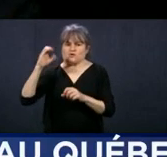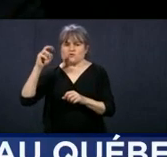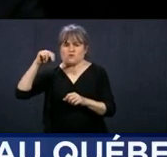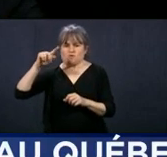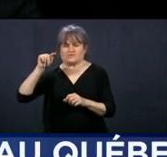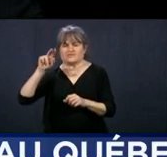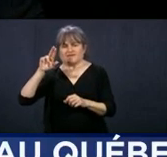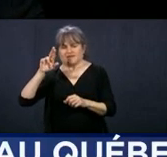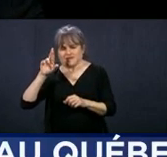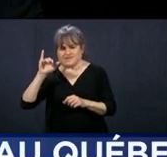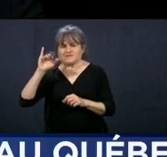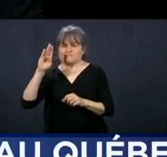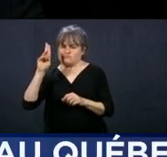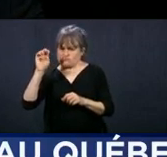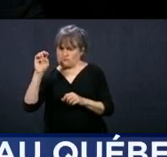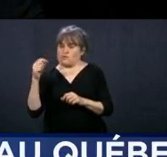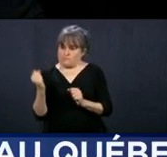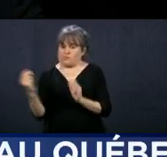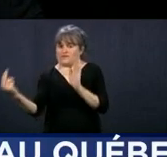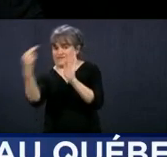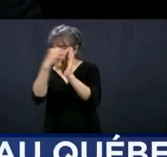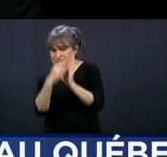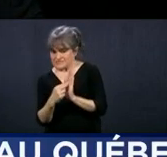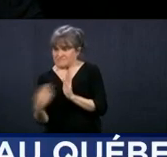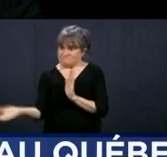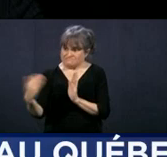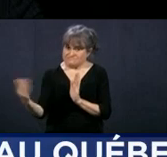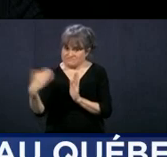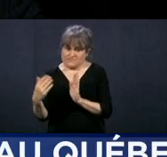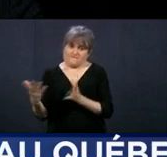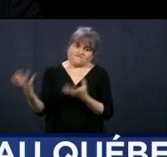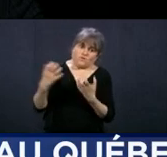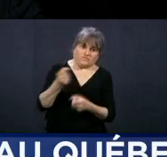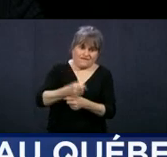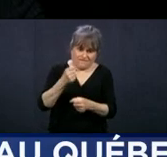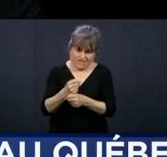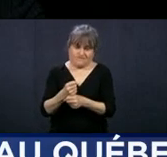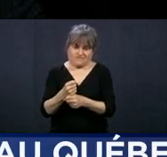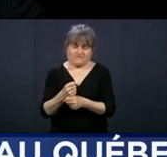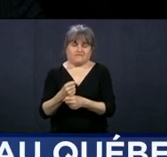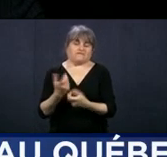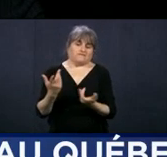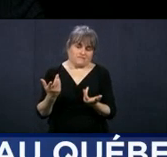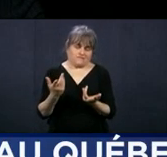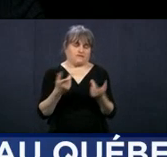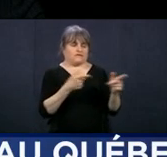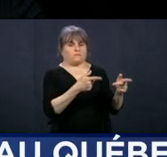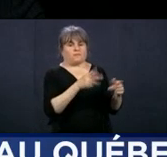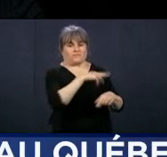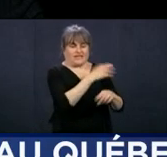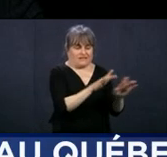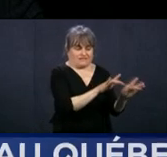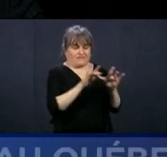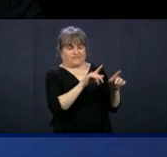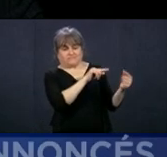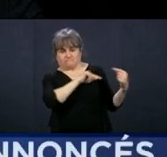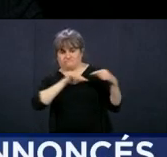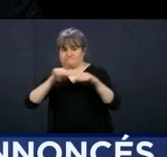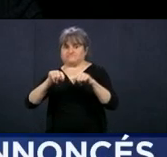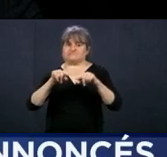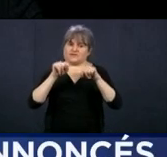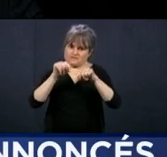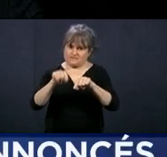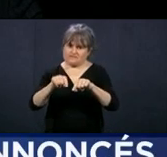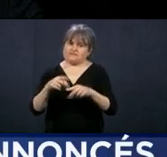pour voir à des personnes qui iraient dans des zones tampons, ouvrir davantage de zones tampons. Alors ça explique aussi